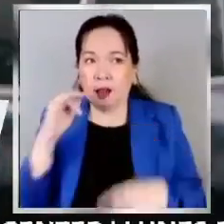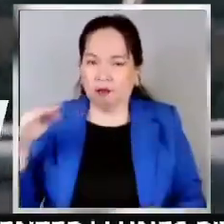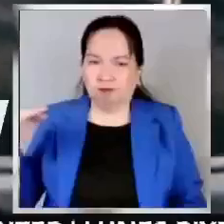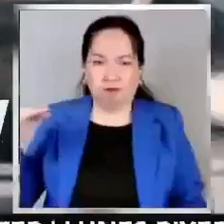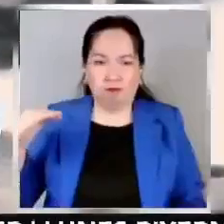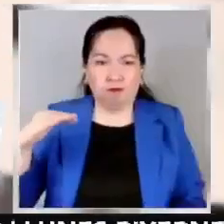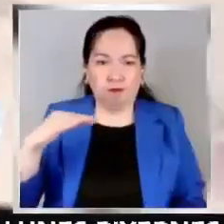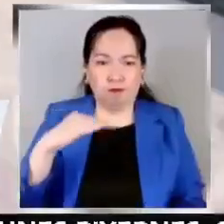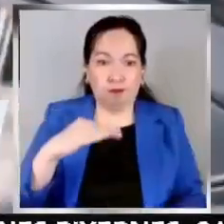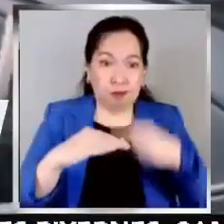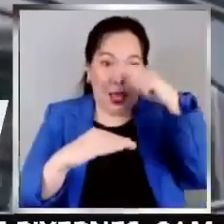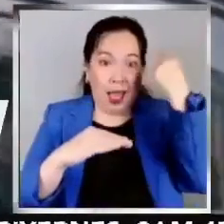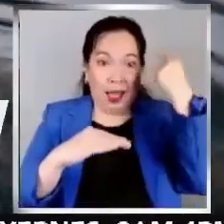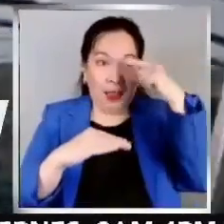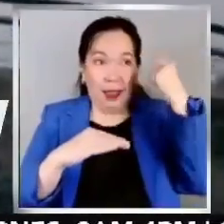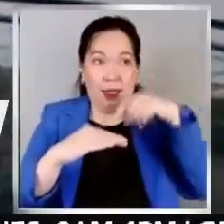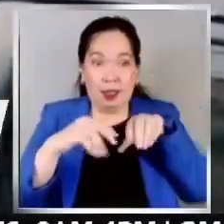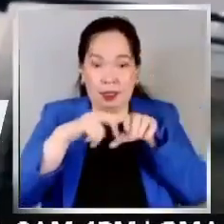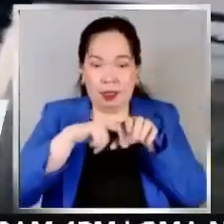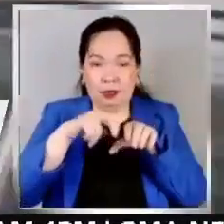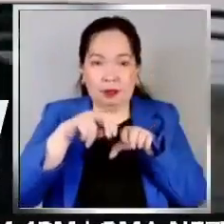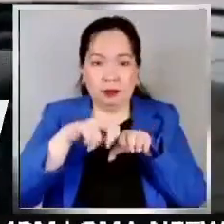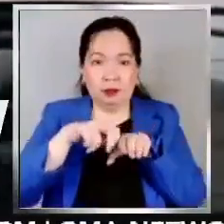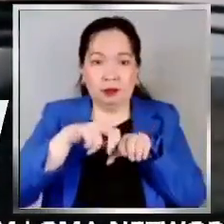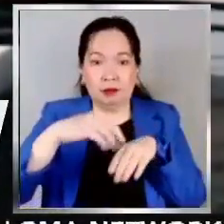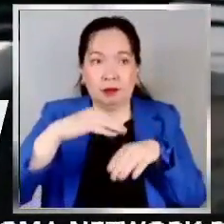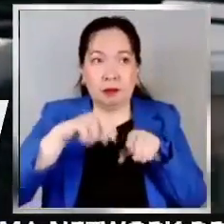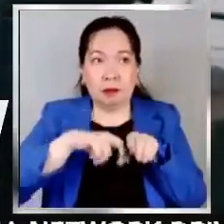at pagbaba ng mga lalaking nakaitim na bonnet.